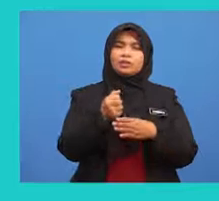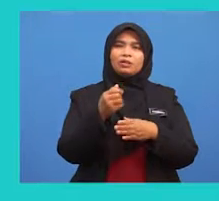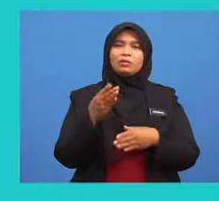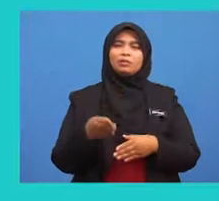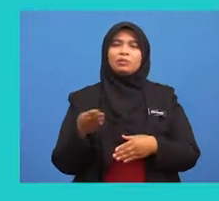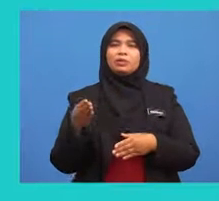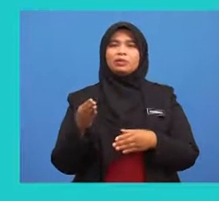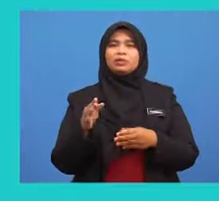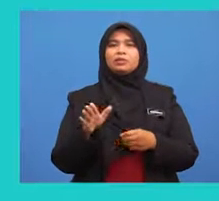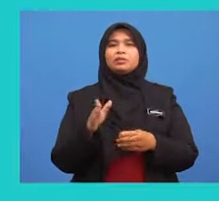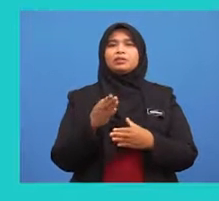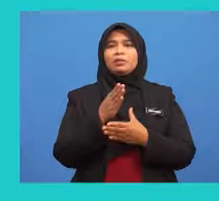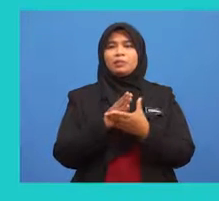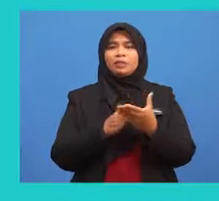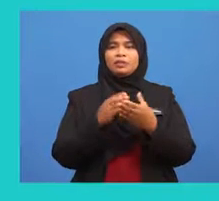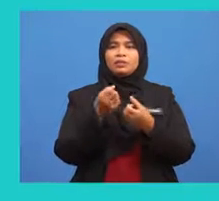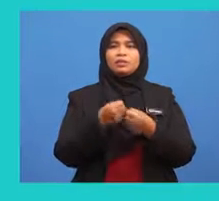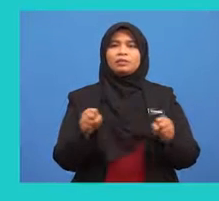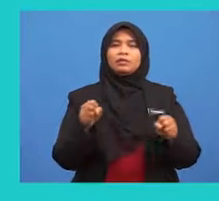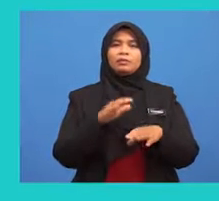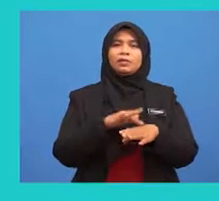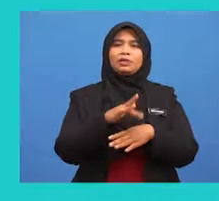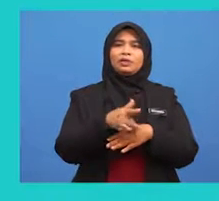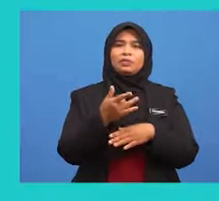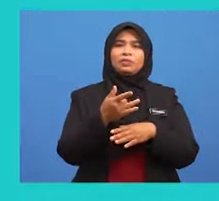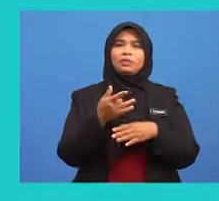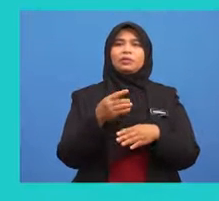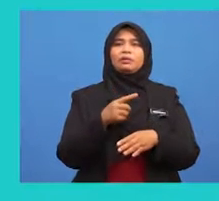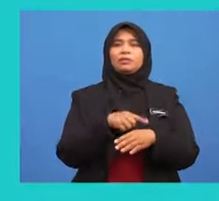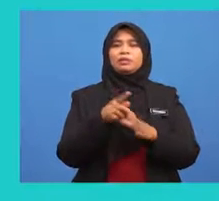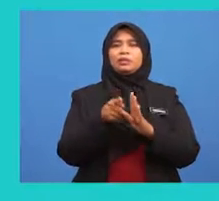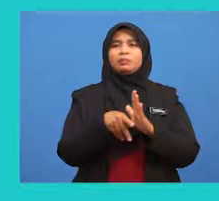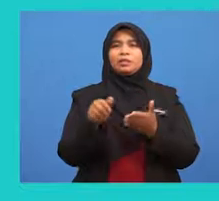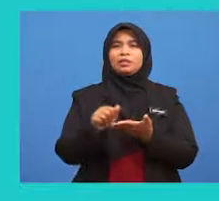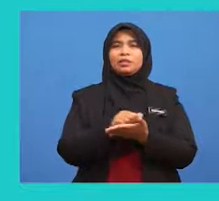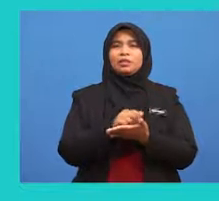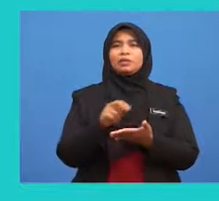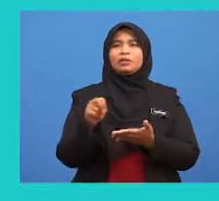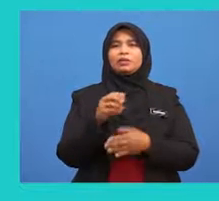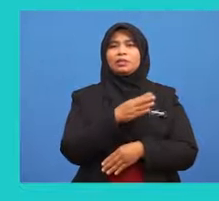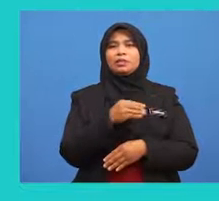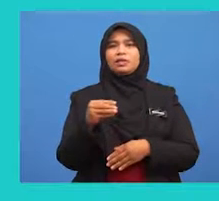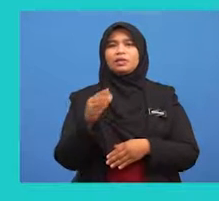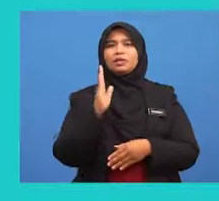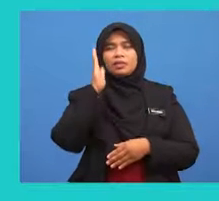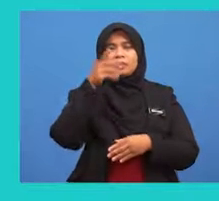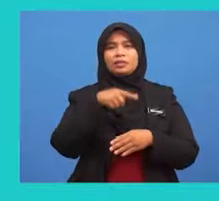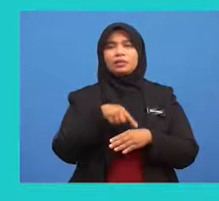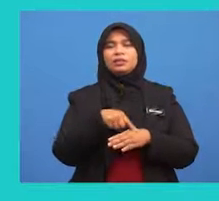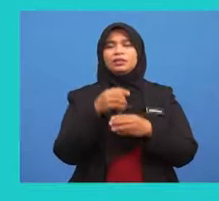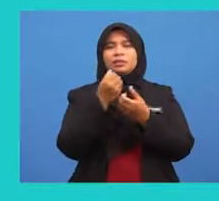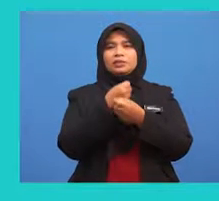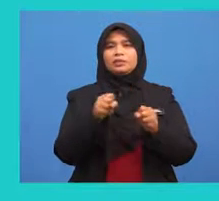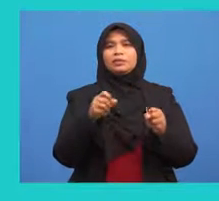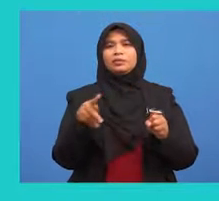barang separuh siap pada awal tempoh perakaunan dan akan